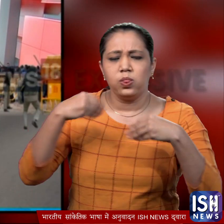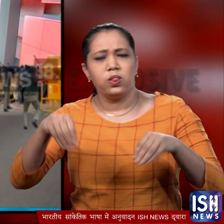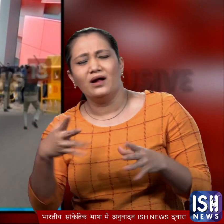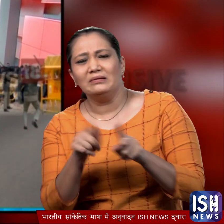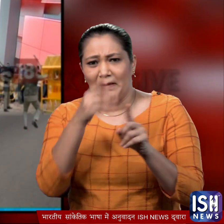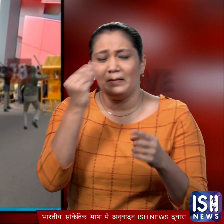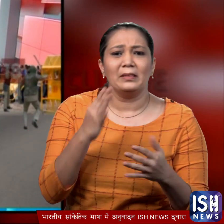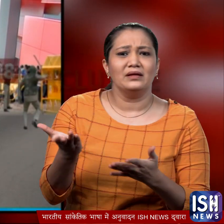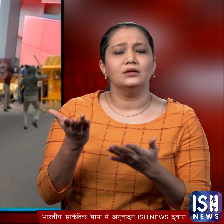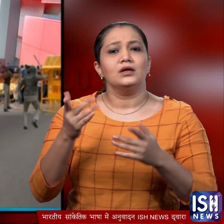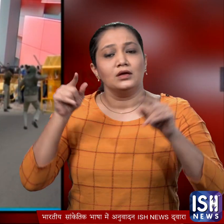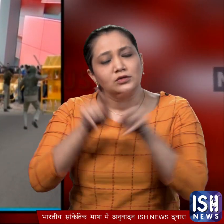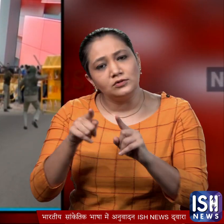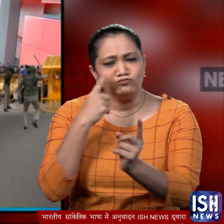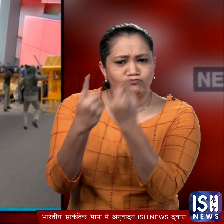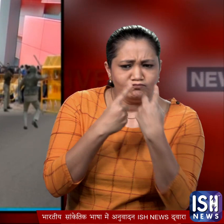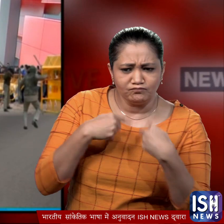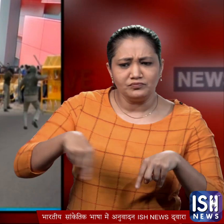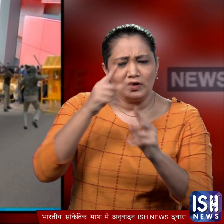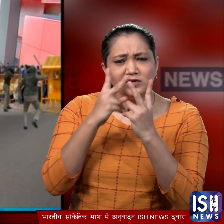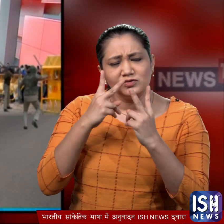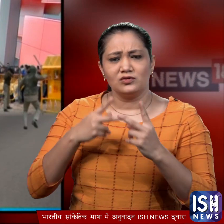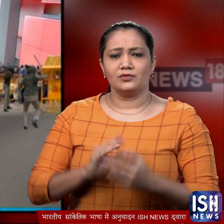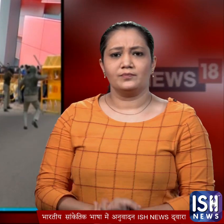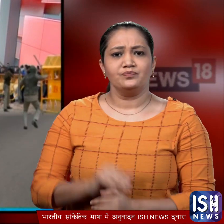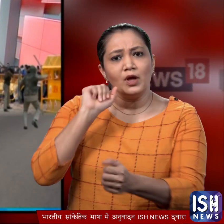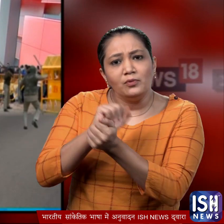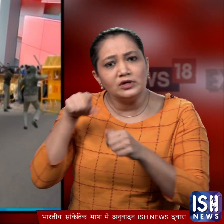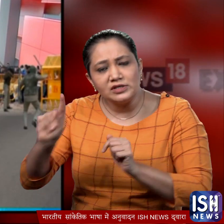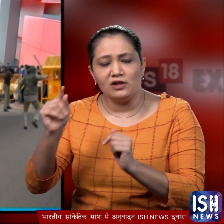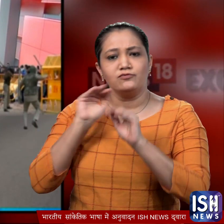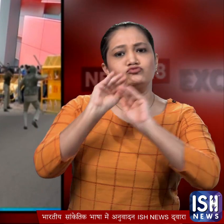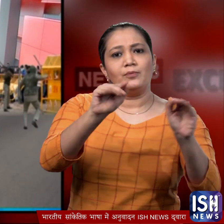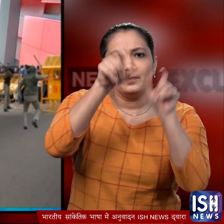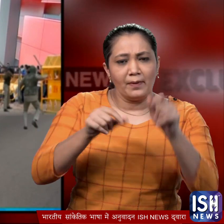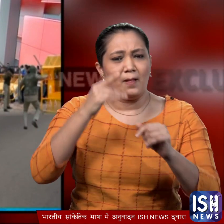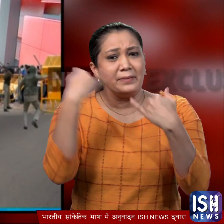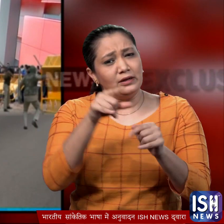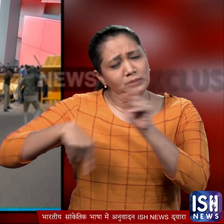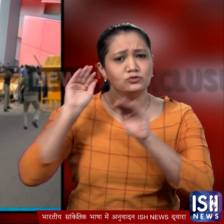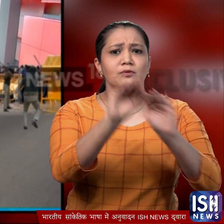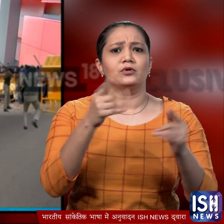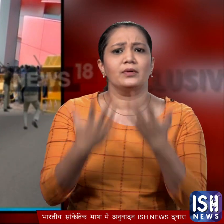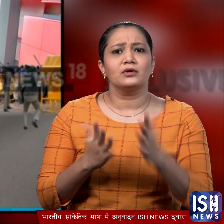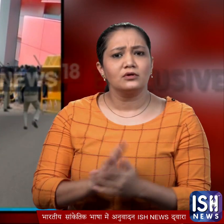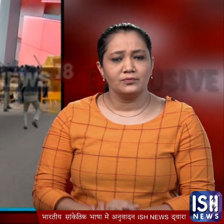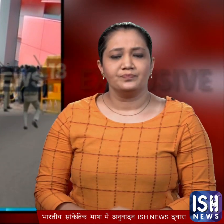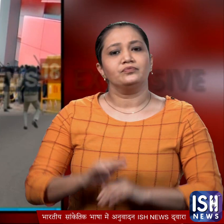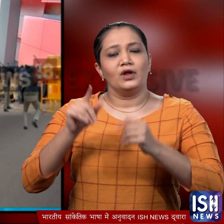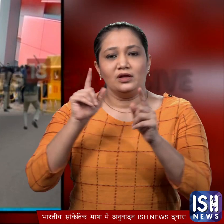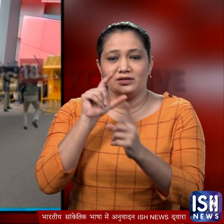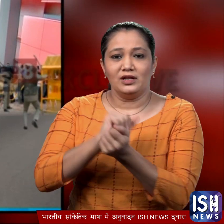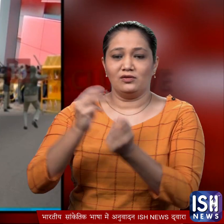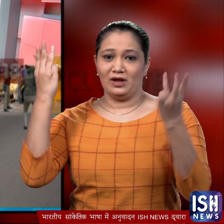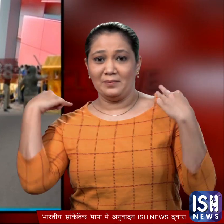बरती। यही नहीं, कोर्ट ने यह भी कहा कि इस पूरे मामले को देखने के बाद ऐसा लगता है कि पुलिस ही आरोपियों को बचाने का काम कर रही थी। इसके साथ ही कोर्ट ने दिल्ली